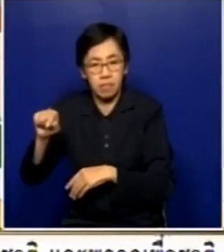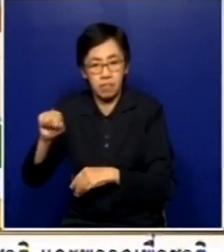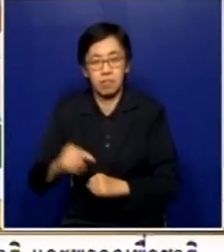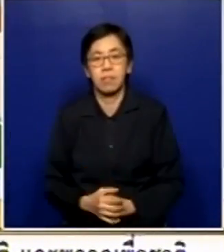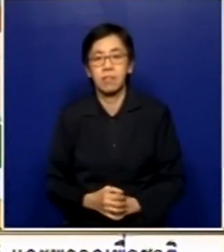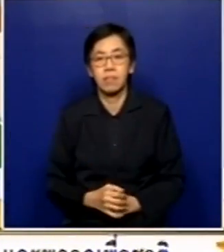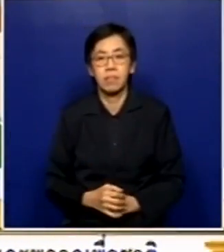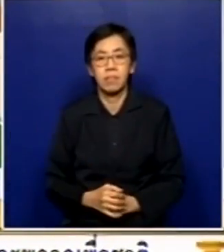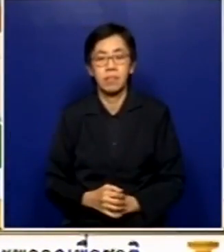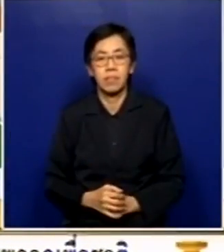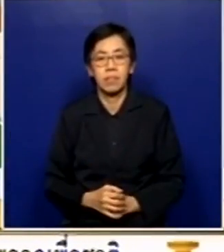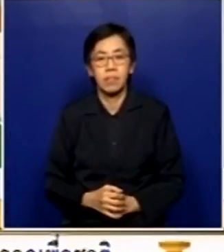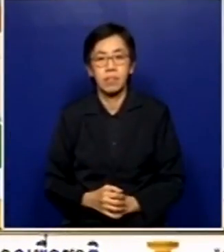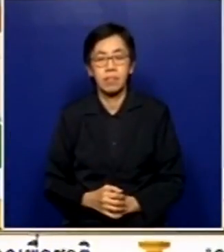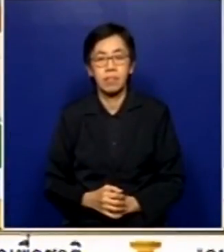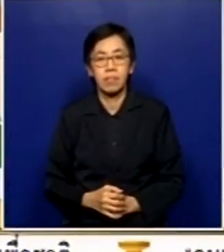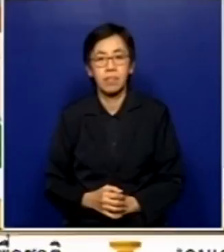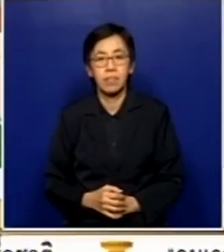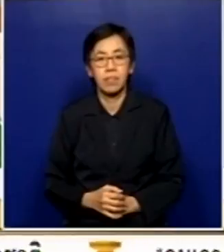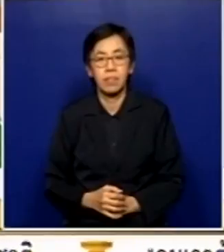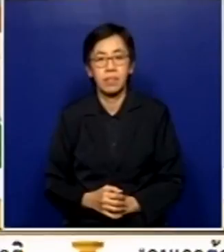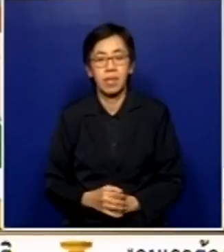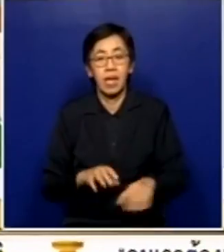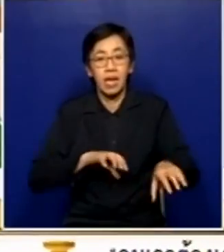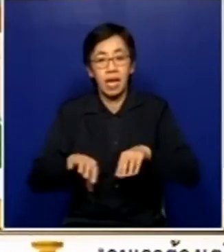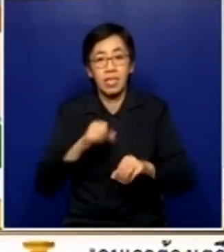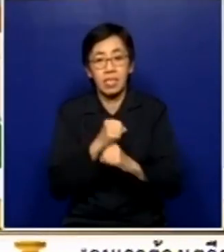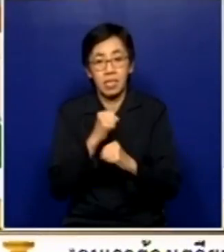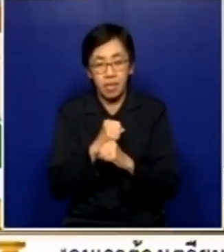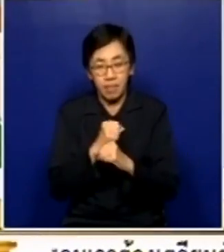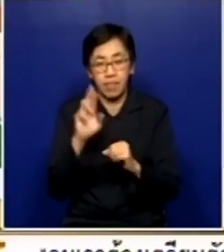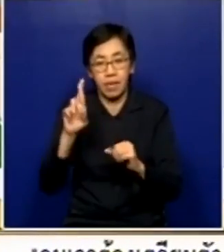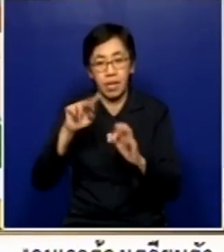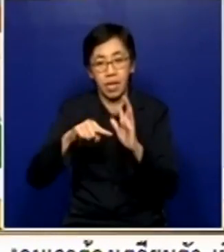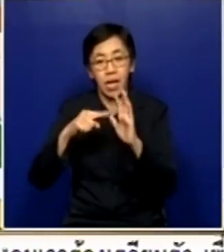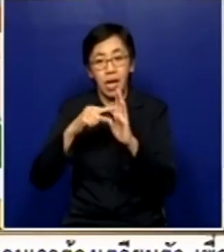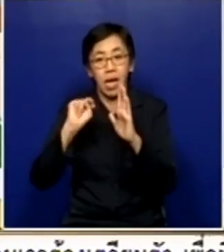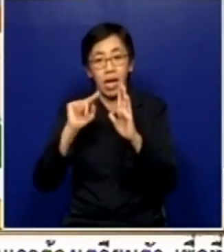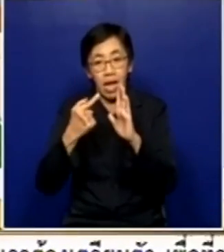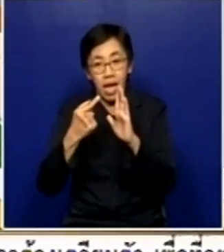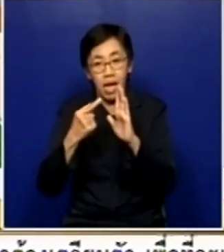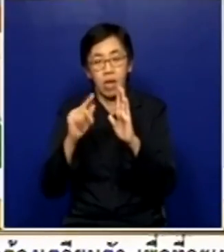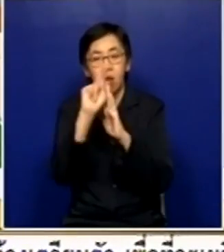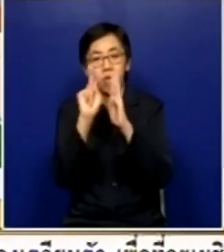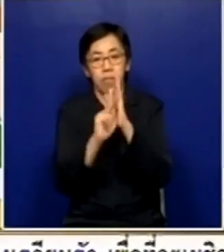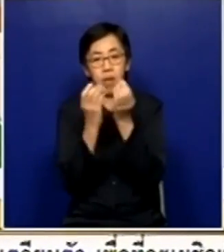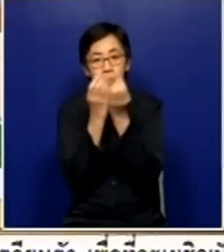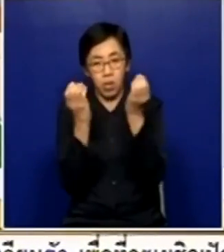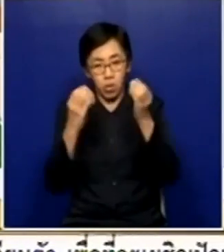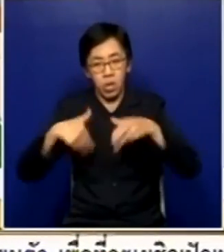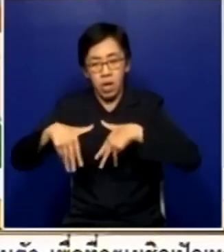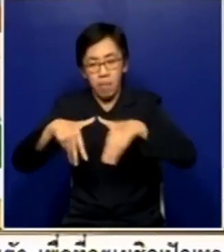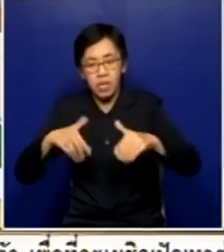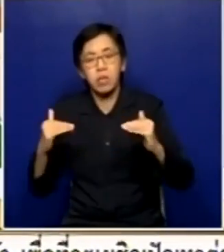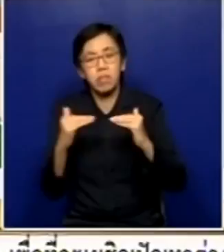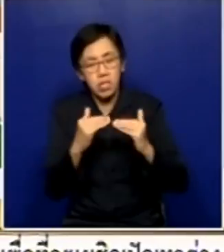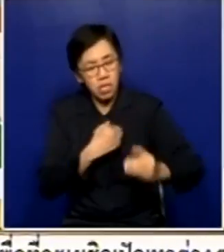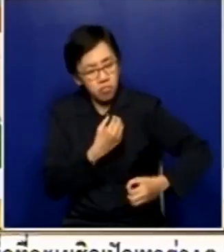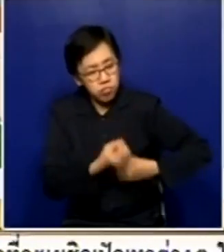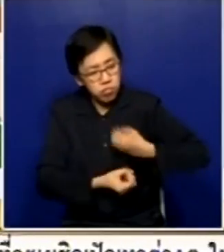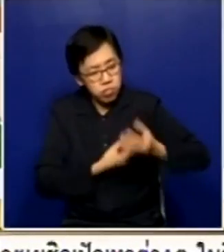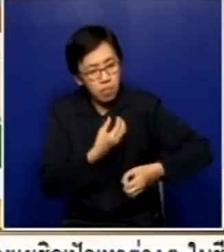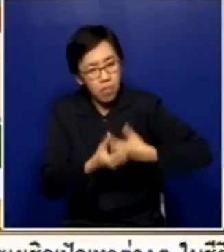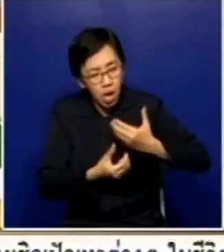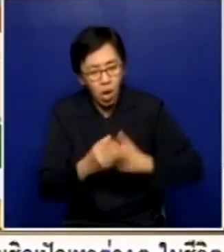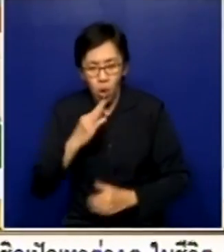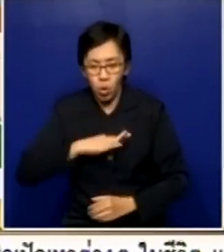และอย่างน้อยที่สุดในกระบวนการจัดทำพระอะงก็ต้องเป็นบรรยากาศที่ประชาชนมีเสรีภาพในการแสดงความคิดเห็นและ